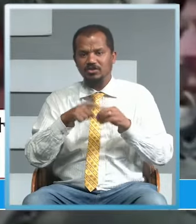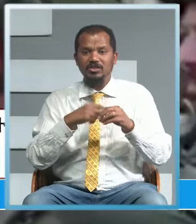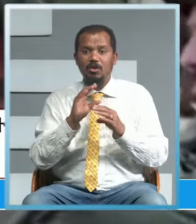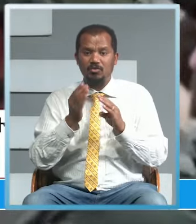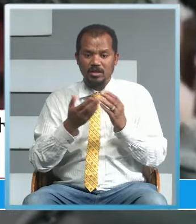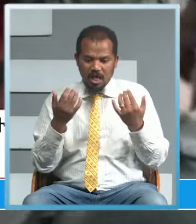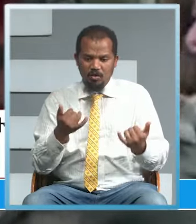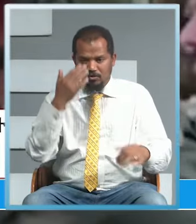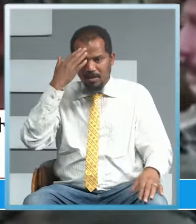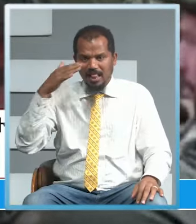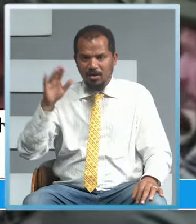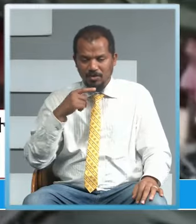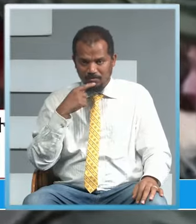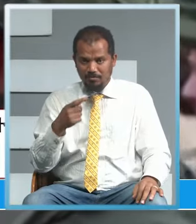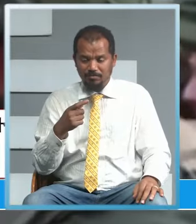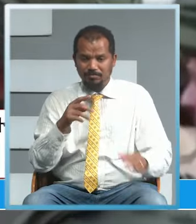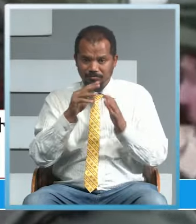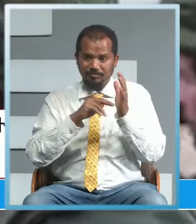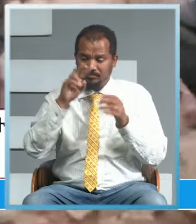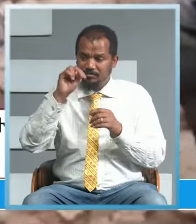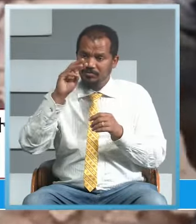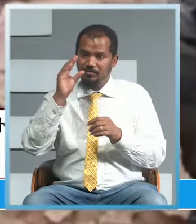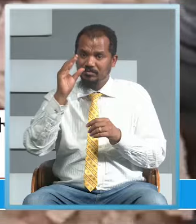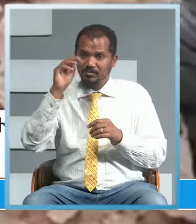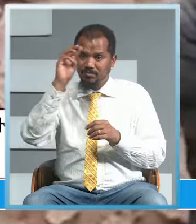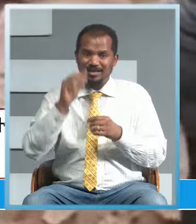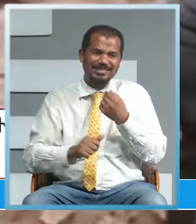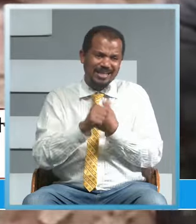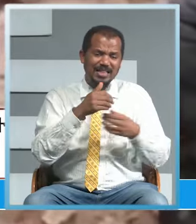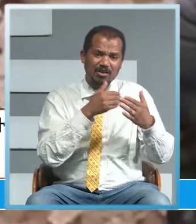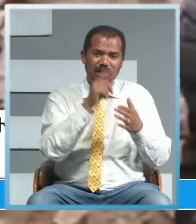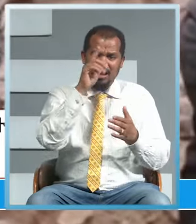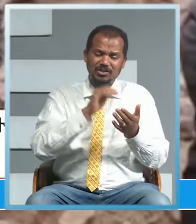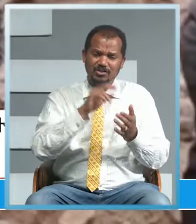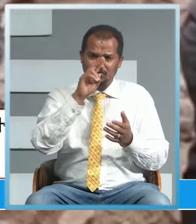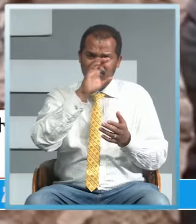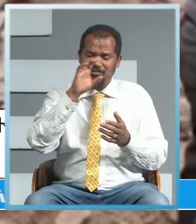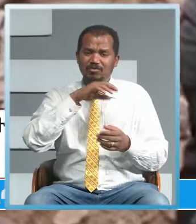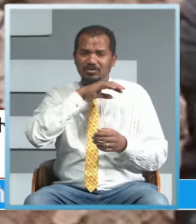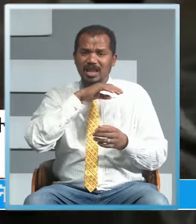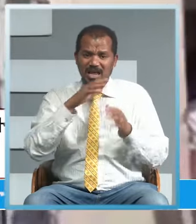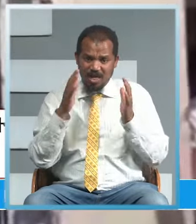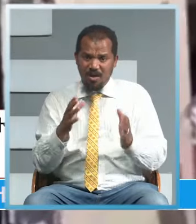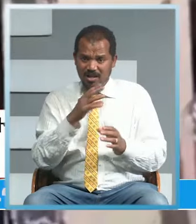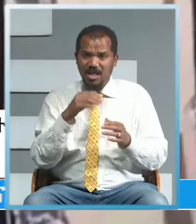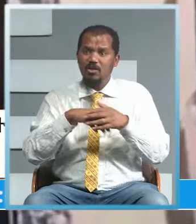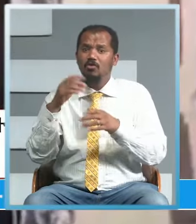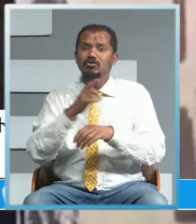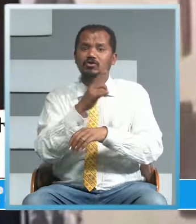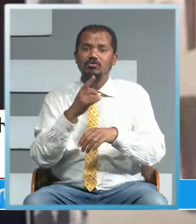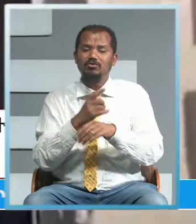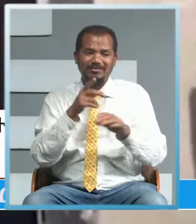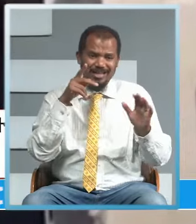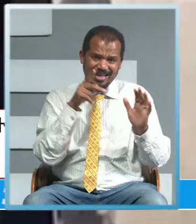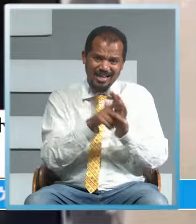ሲሆን ስለሁኔታው አሁንም አልታወቀም ብለዋል። መስከረም 26 ሐማስ ጥቃት ሰንዝሮ 1200 የሚጠጉ እስራኤላውያንና